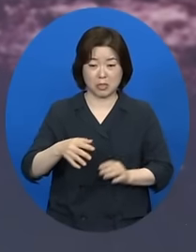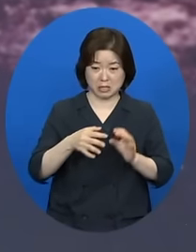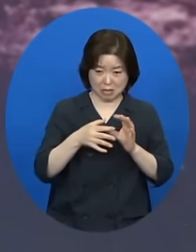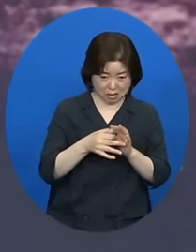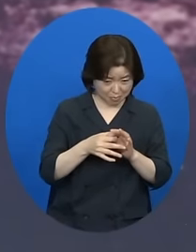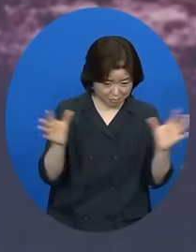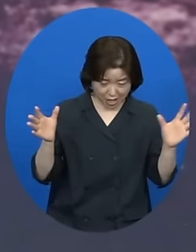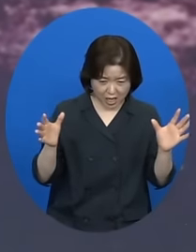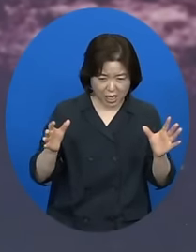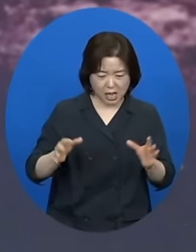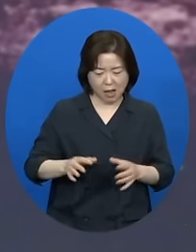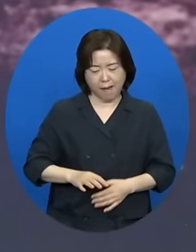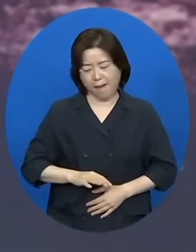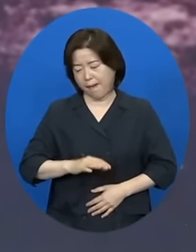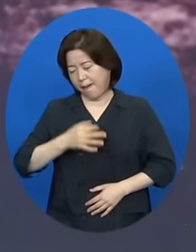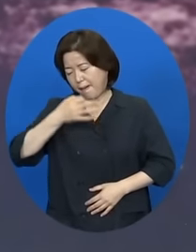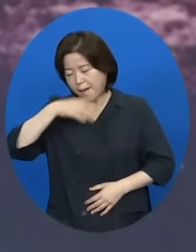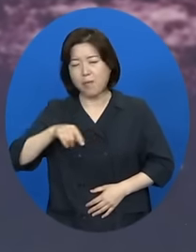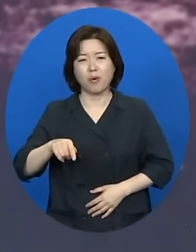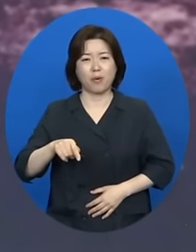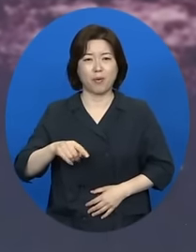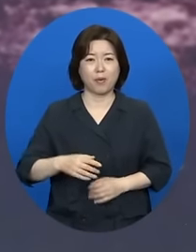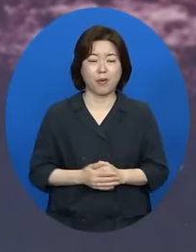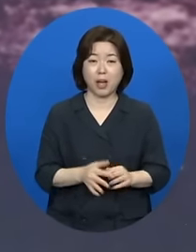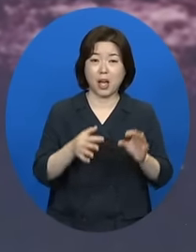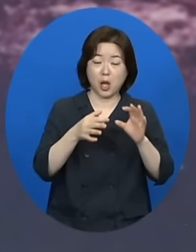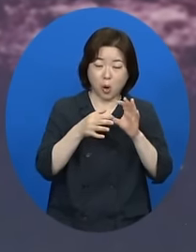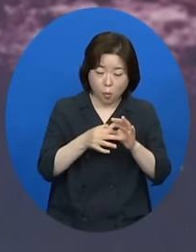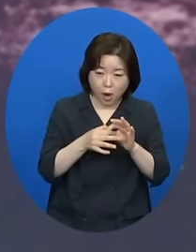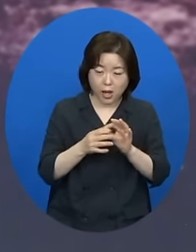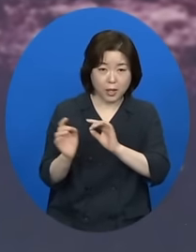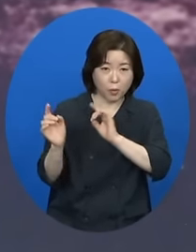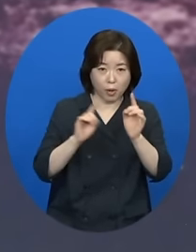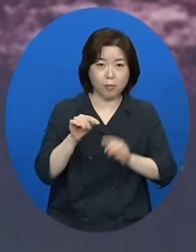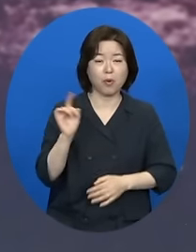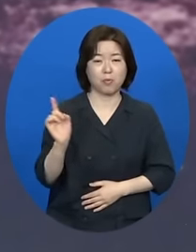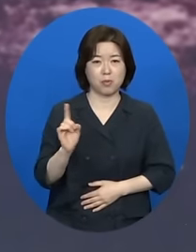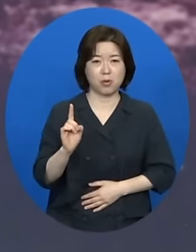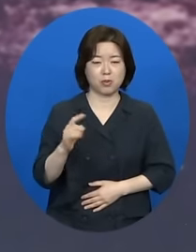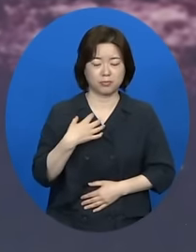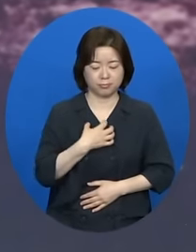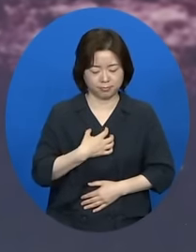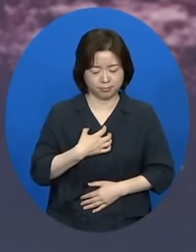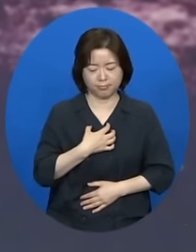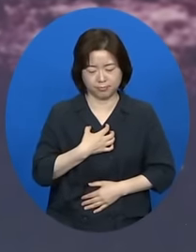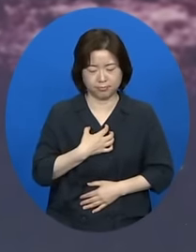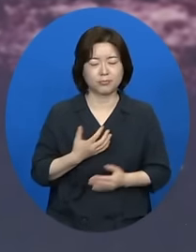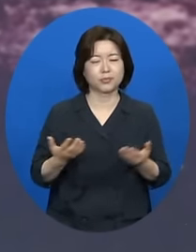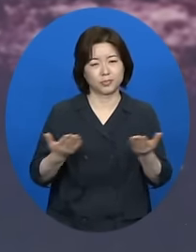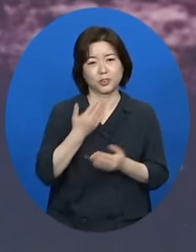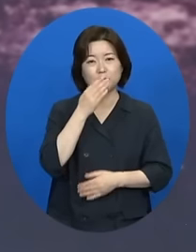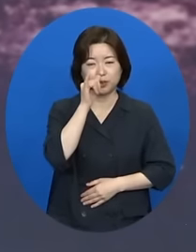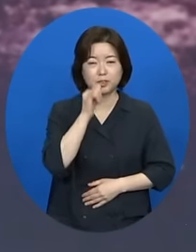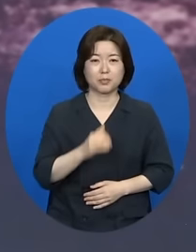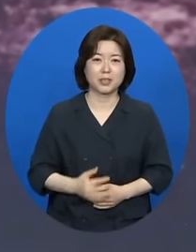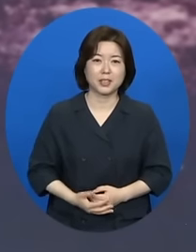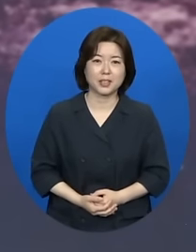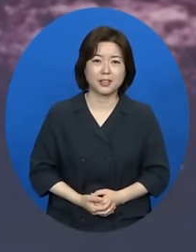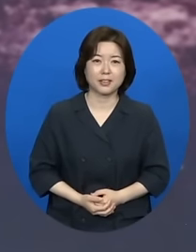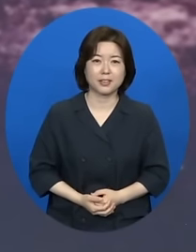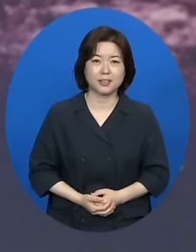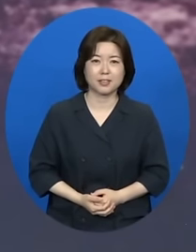그것만큼 사람을 힘들게 만드는 것이 없어요. 그러므로 관계를 회복한다는 것은 참으로 고통스러운 일이 아닐 수가